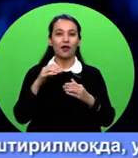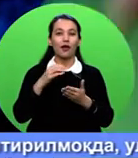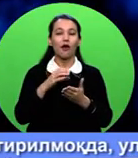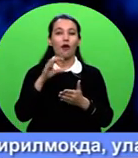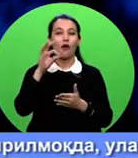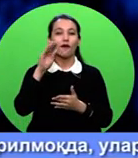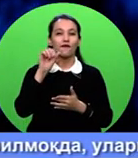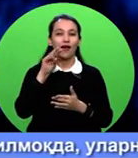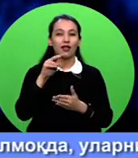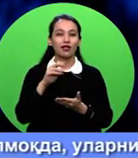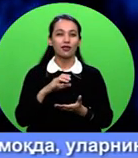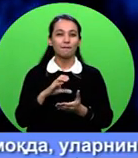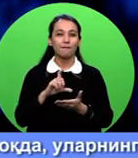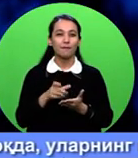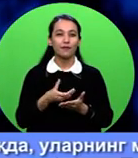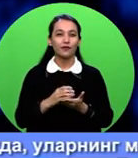Avval